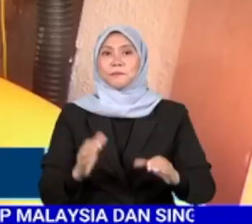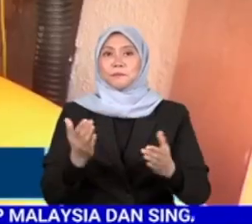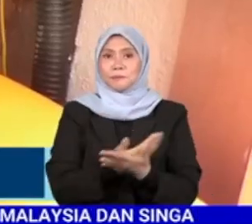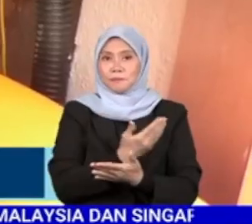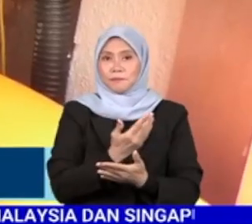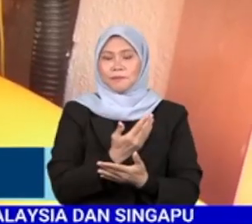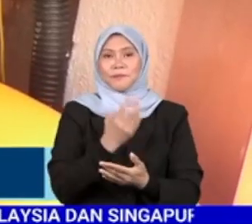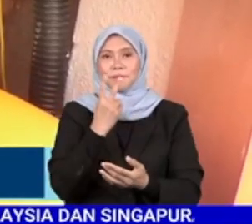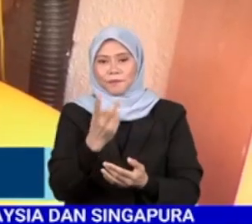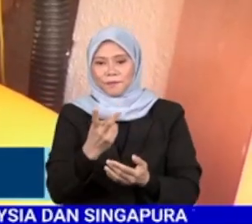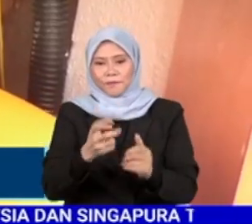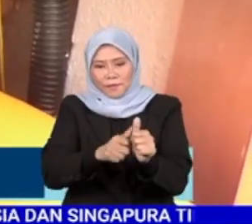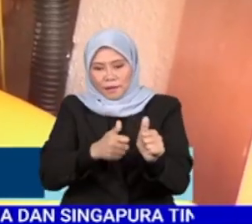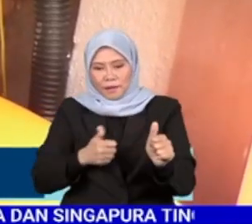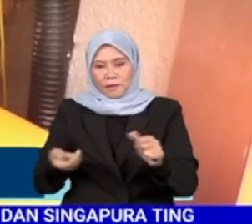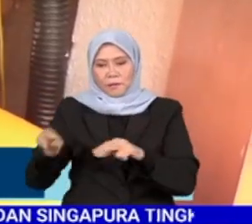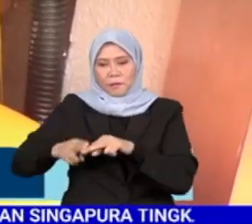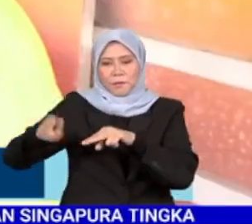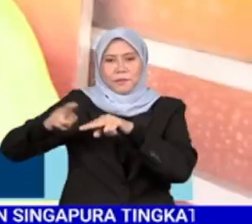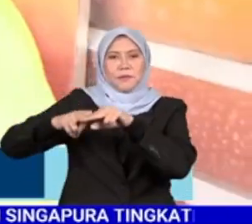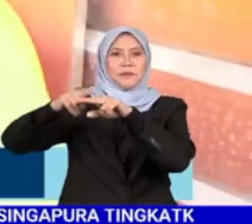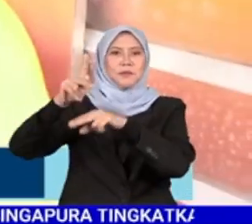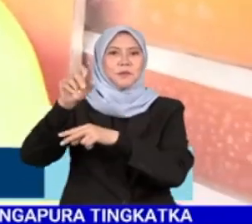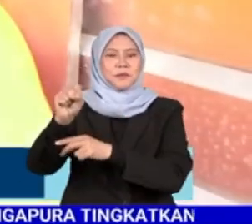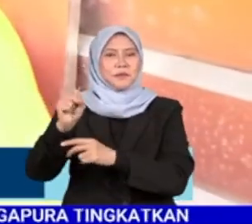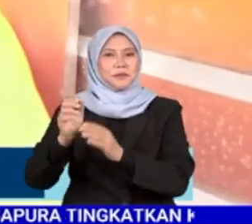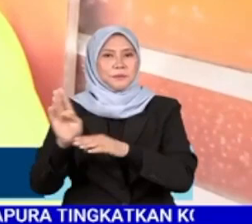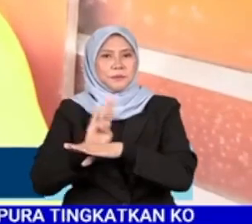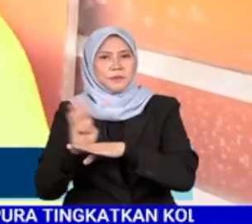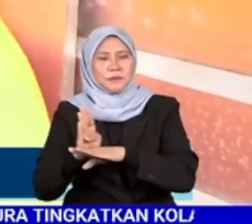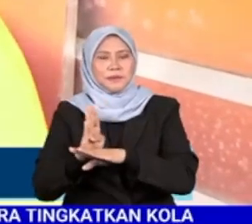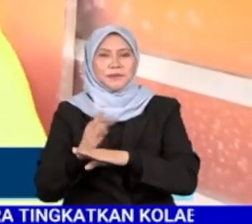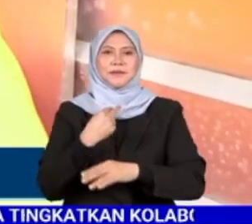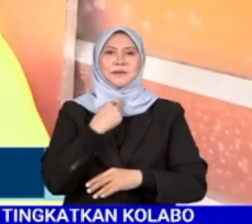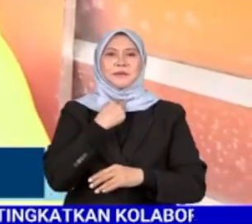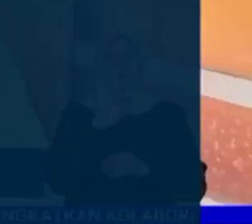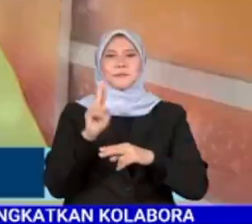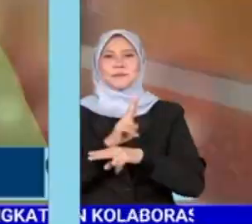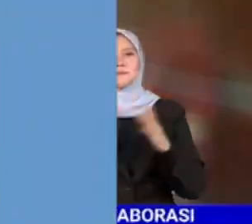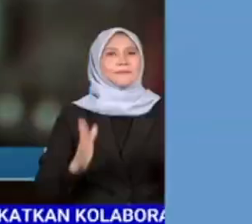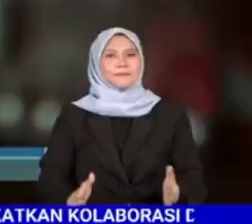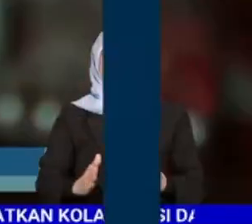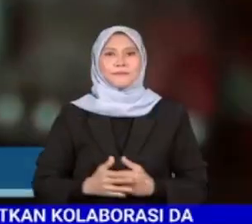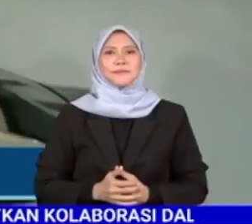pasti bagi mengelak peningkatan kos kepada industri yang akan memberi kesan kepada pengguna.